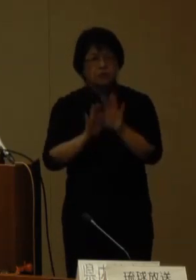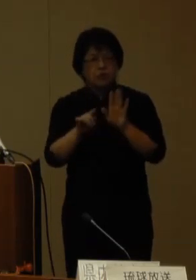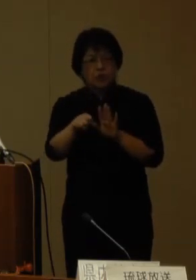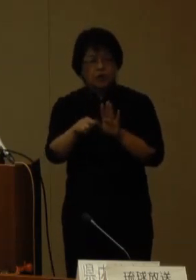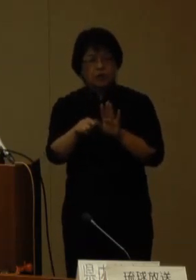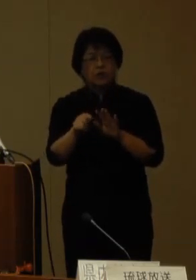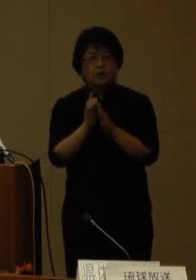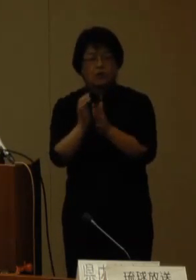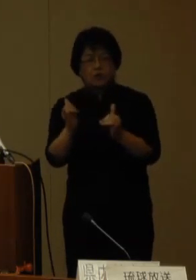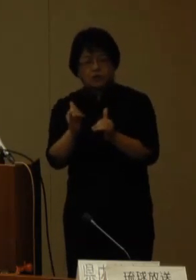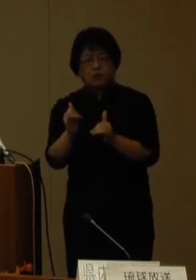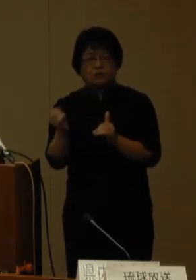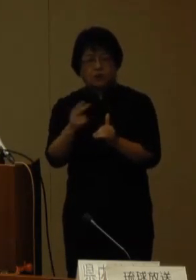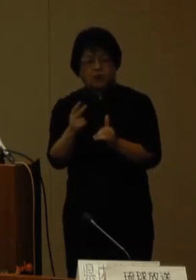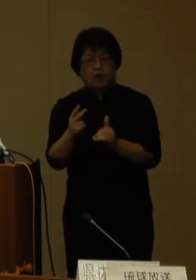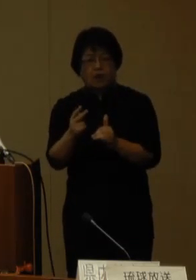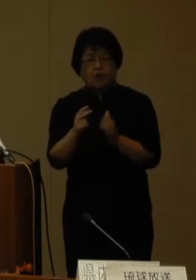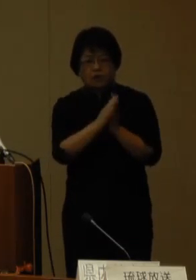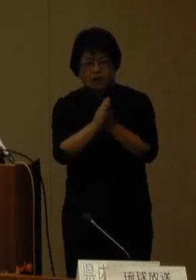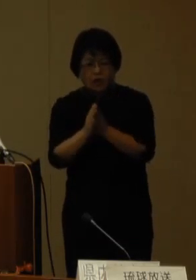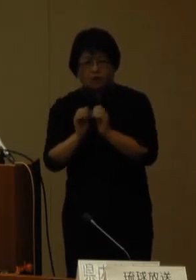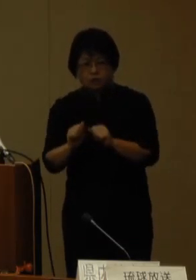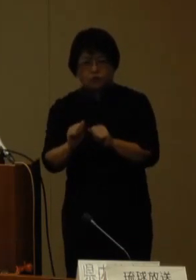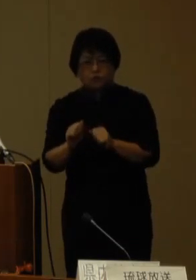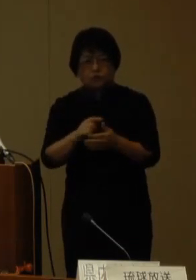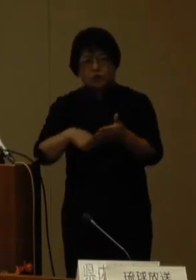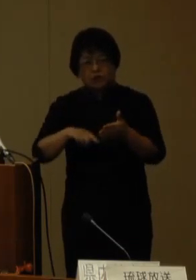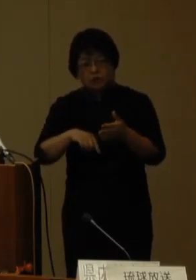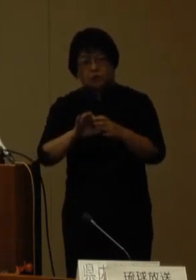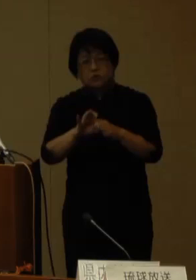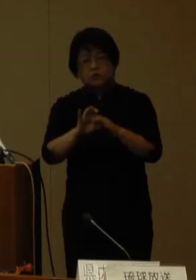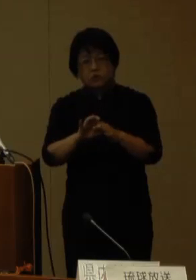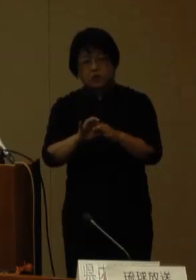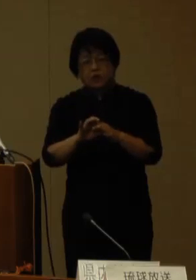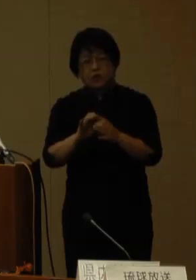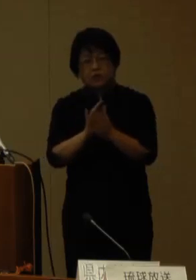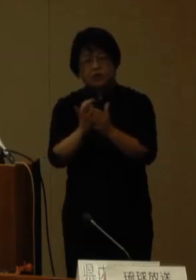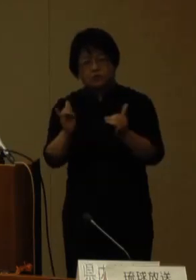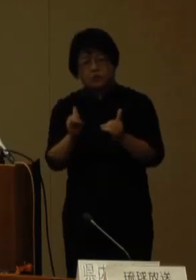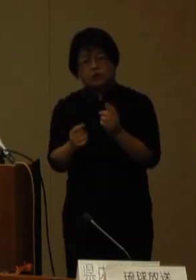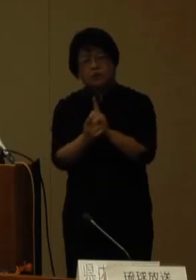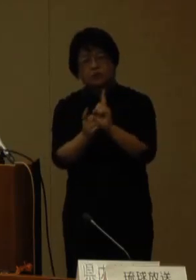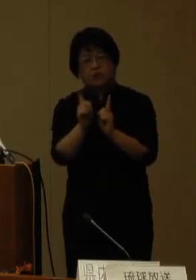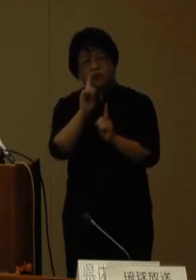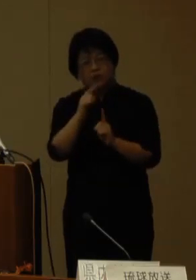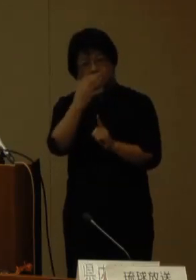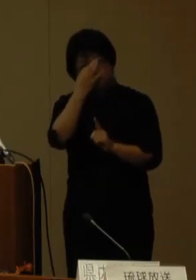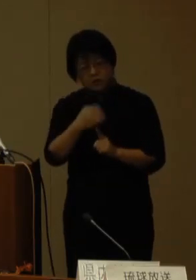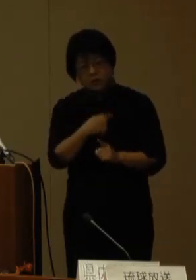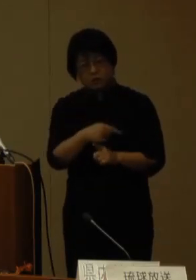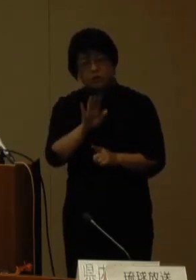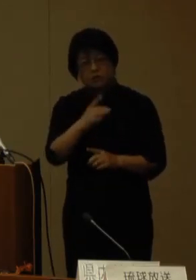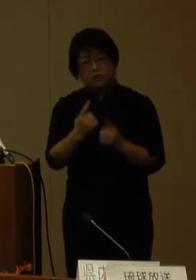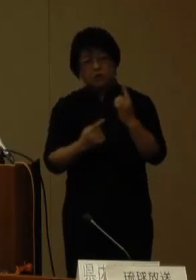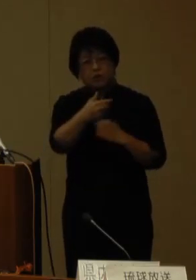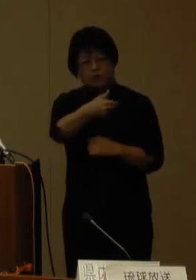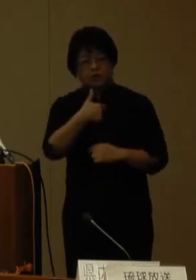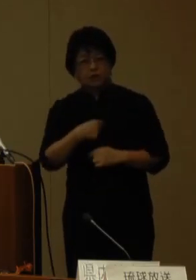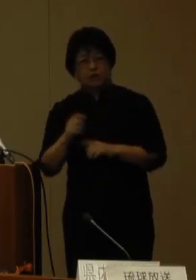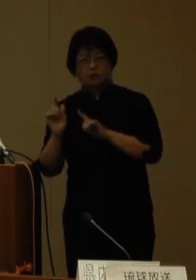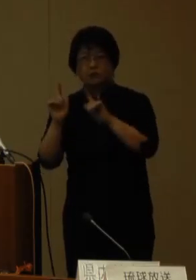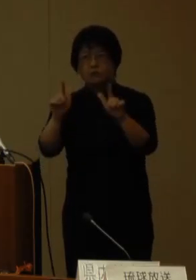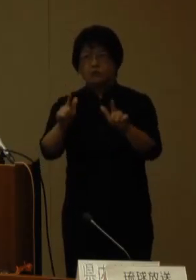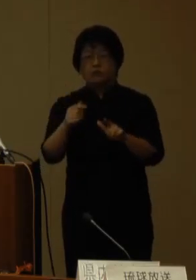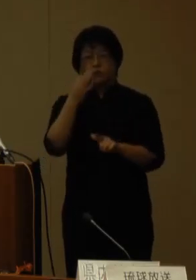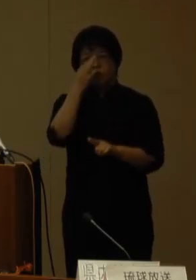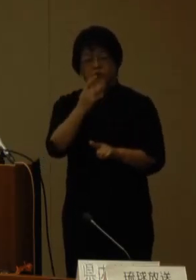再び苦しい生活を強い続けていることっていうのは、こう県民に対してこう何か申し訳ないとかそういった思いはあるんでしょうかね。 申し訳ないというよりも